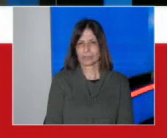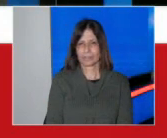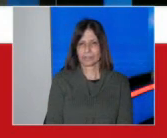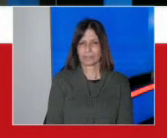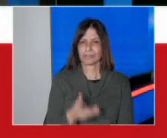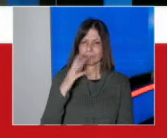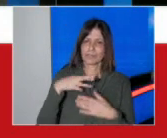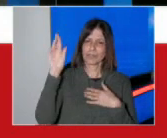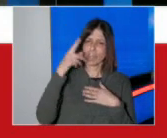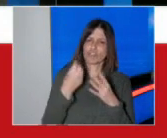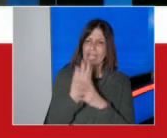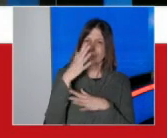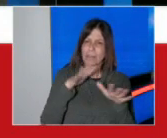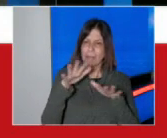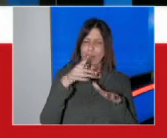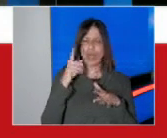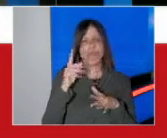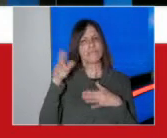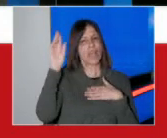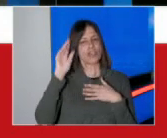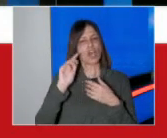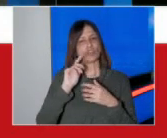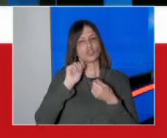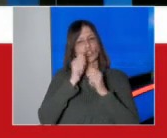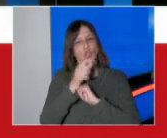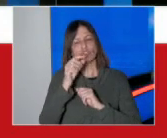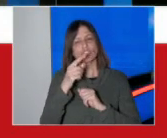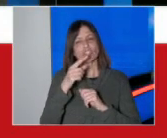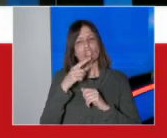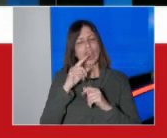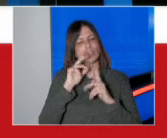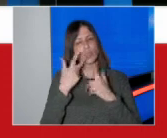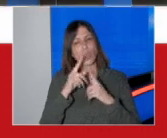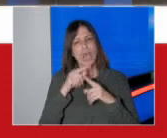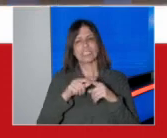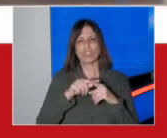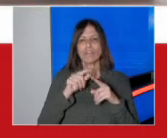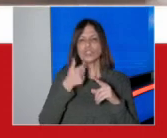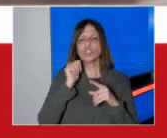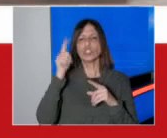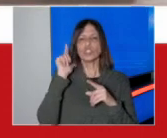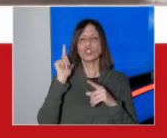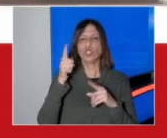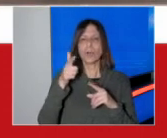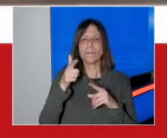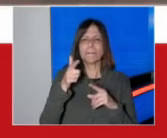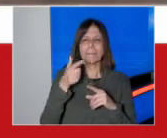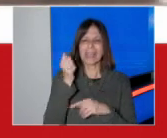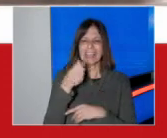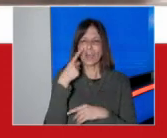כן. עוד הבטחה כשהקמת את הממשלה, הבטחת שינוי לרבות של השיח ושל הסגנון, אבל שלשום בכנסת כולנו ראינו אותך מסמן